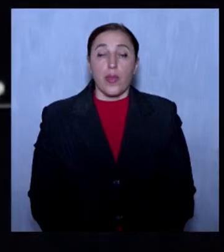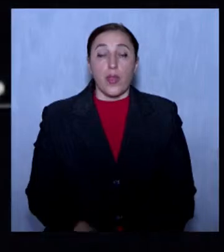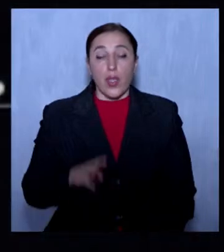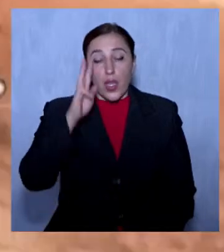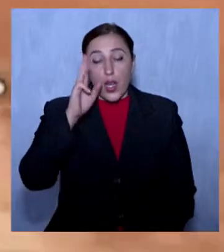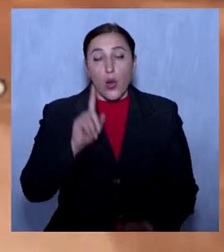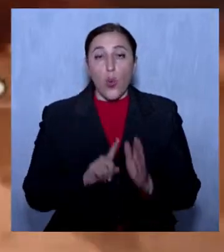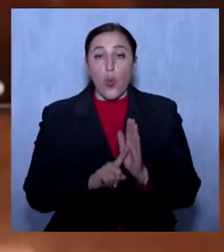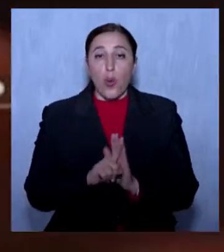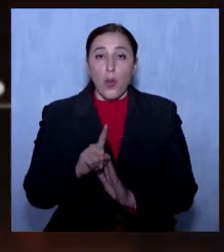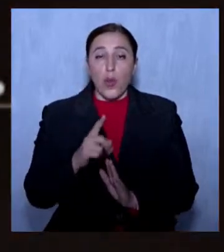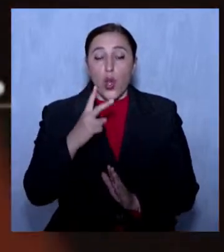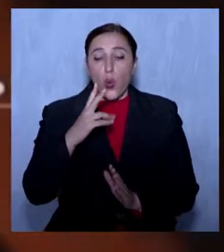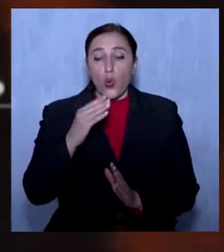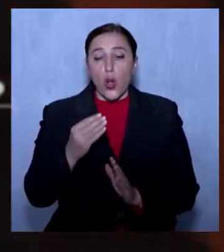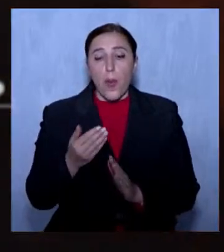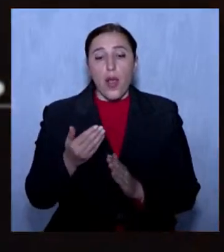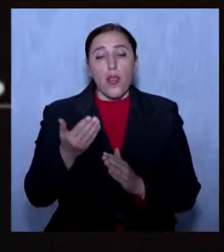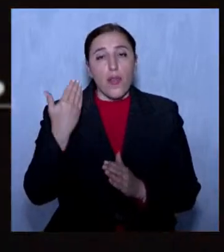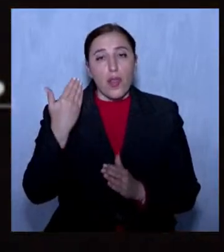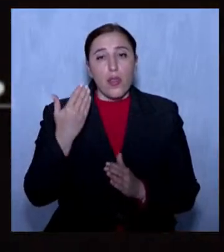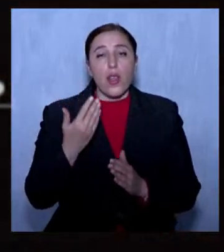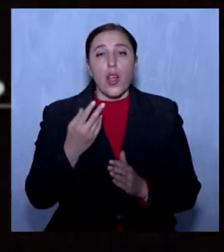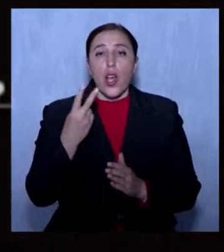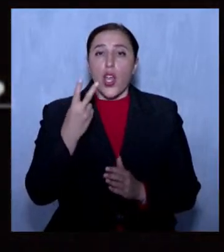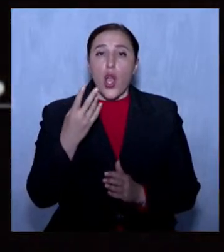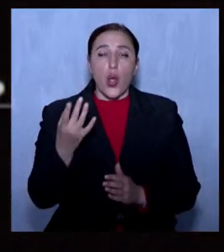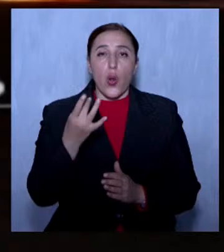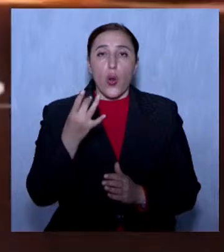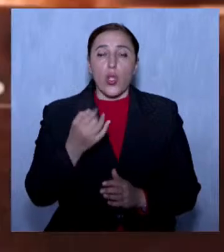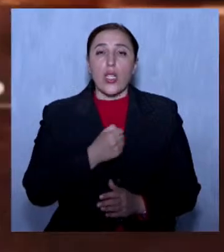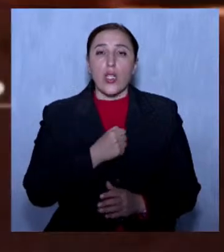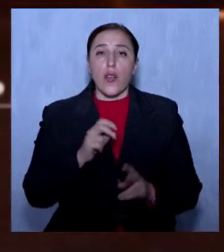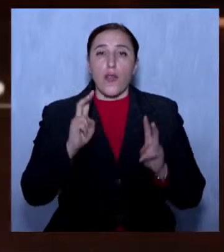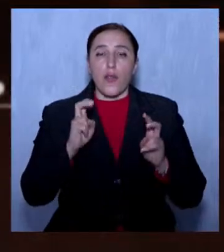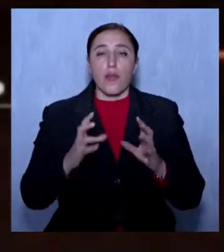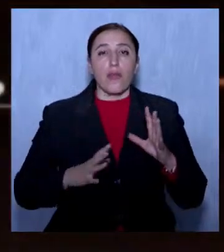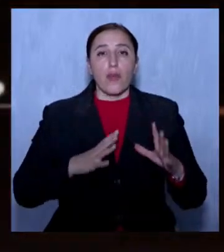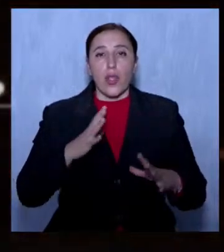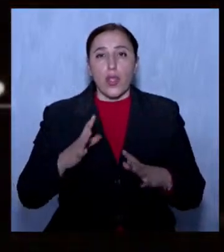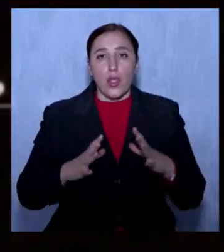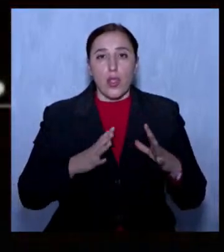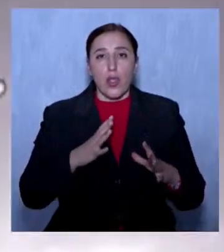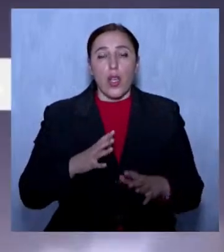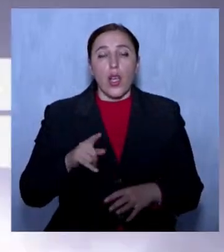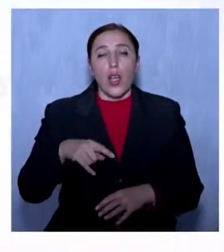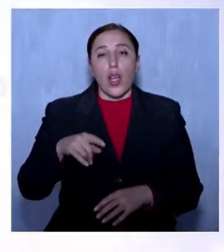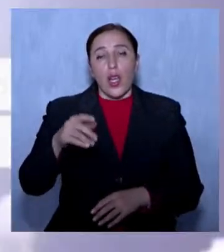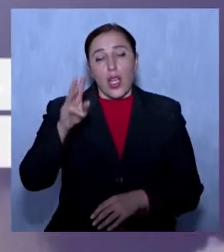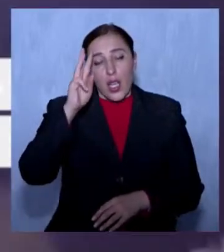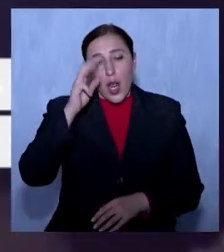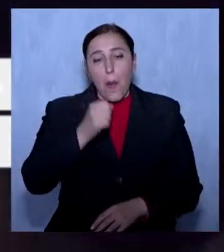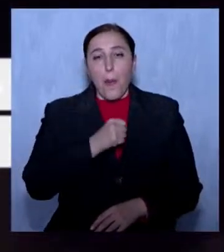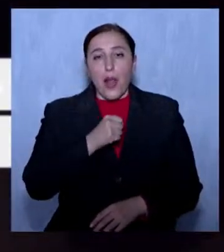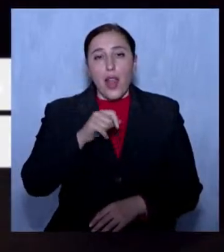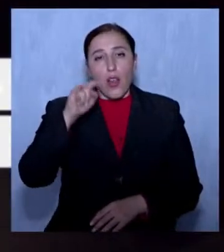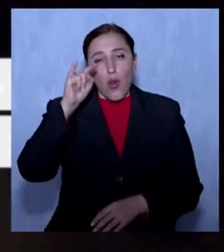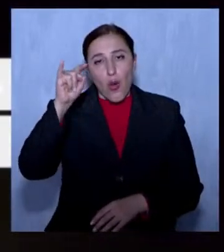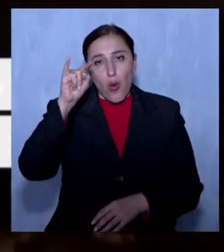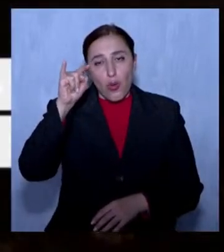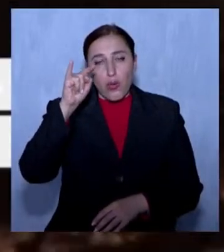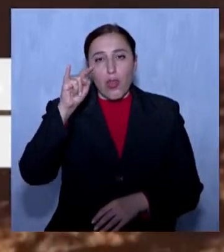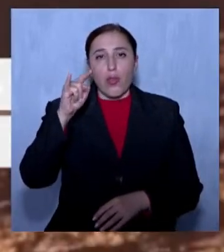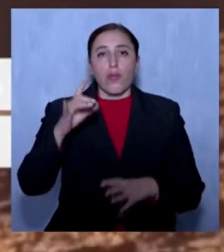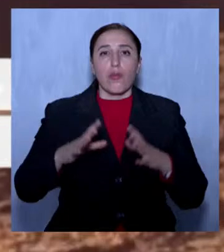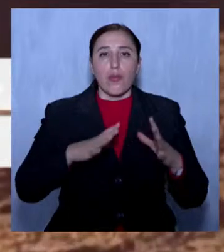Իրանում մեկնարկել են վերջին երկու շաբաթվա ընթացքում արդեն երկրորդ զորավար ժությունները Իրանի բանակի հակաօթային պաշտպանության ուժերի